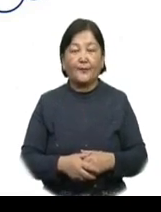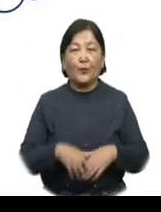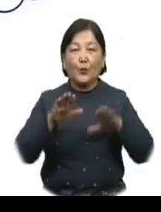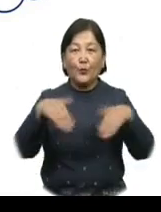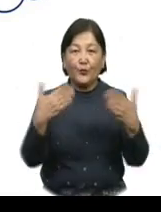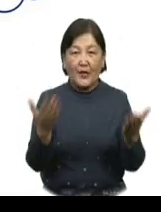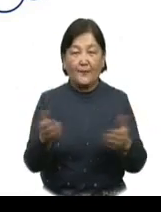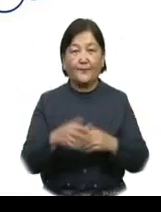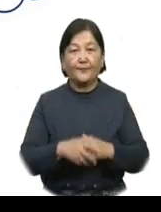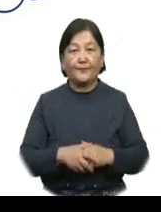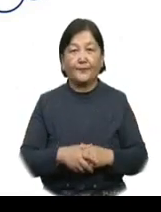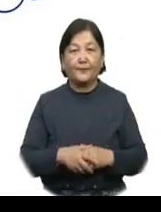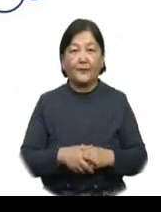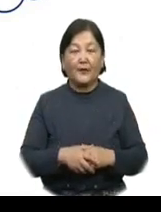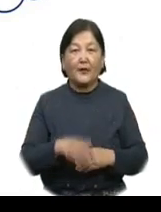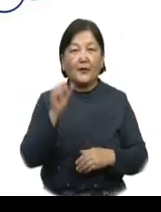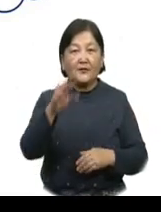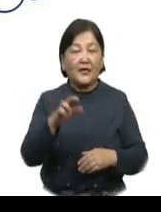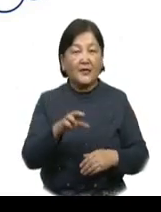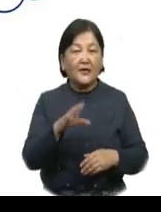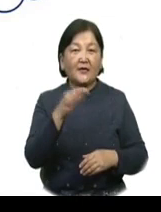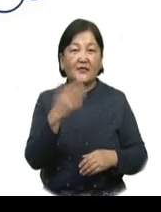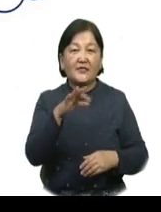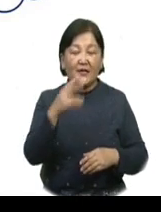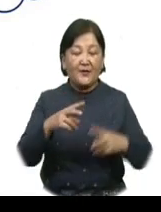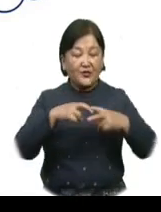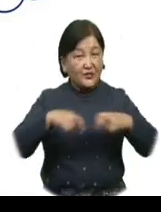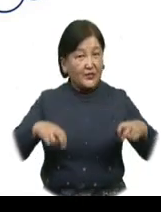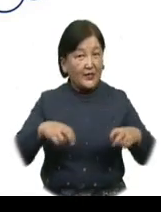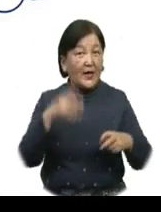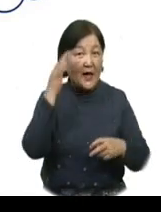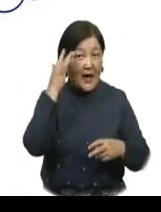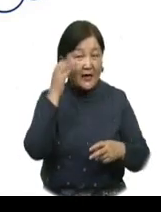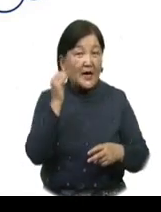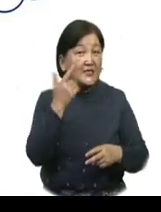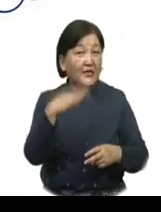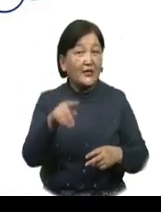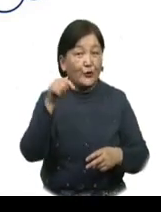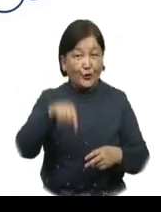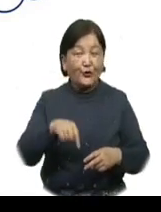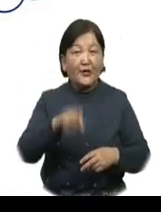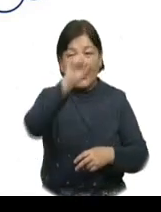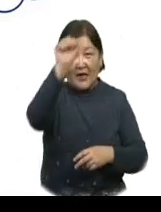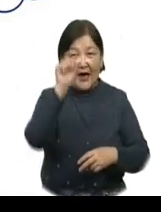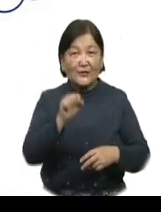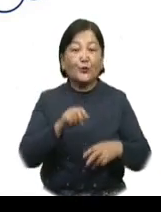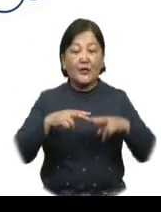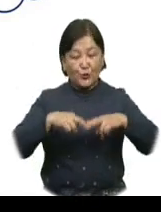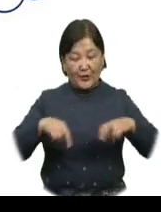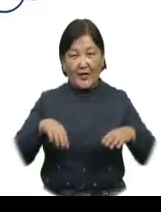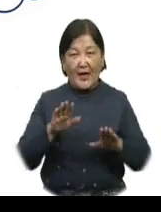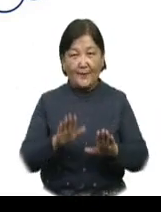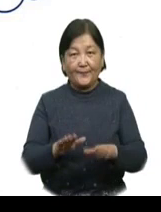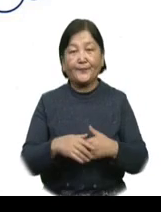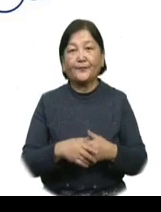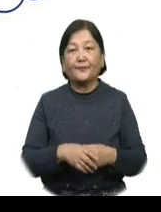За хүүхдүүд ээ, саяныхаа системийн шинжилгээнийхээ аргачлалыг ашиглаад өнөөдрийнхээ асуудлыг бүдээрээ судалнаа.